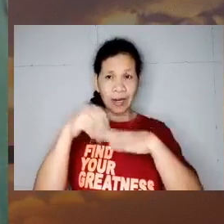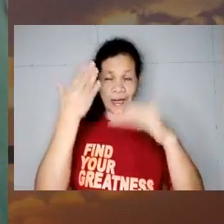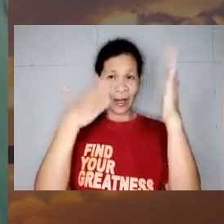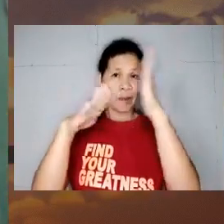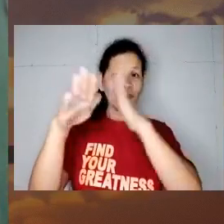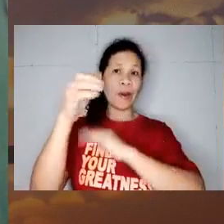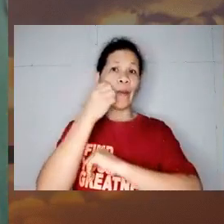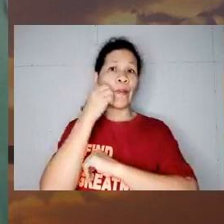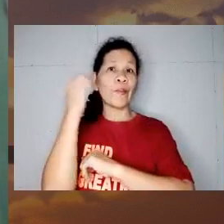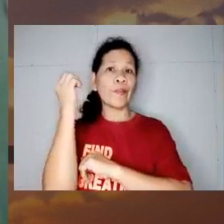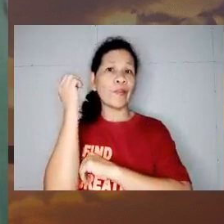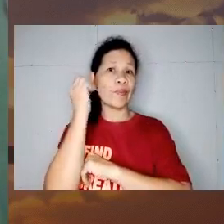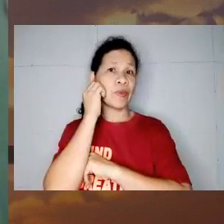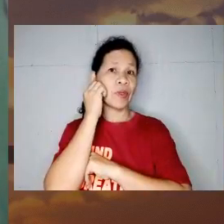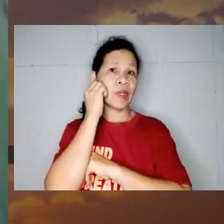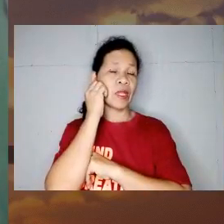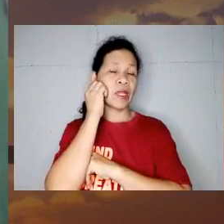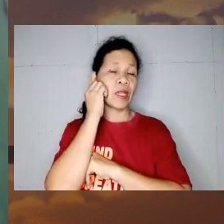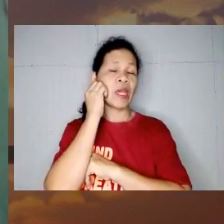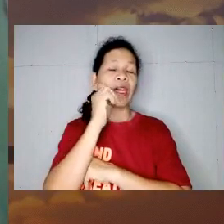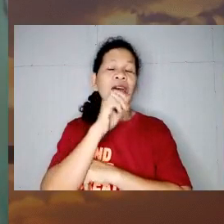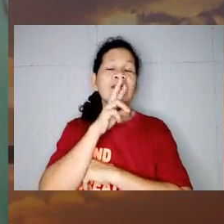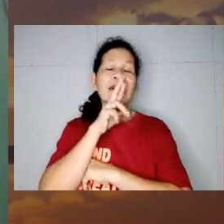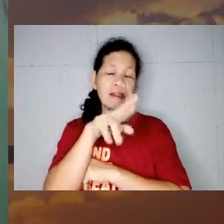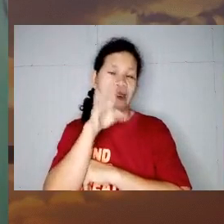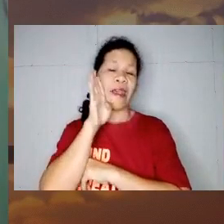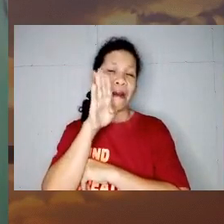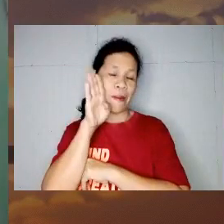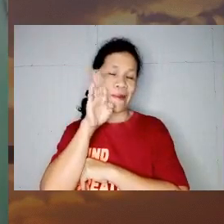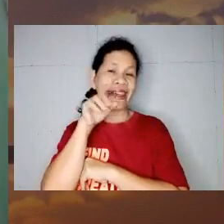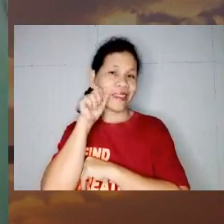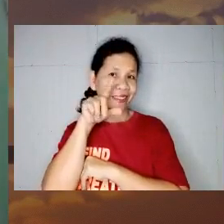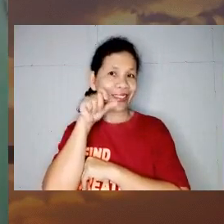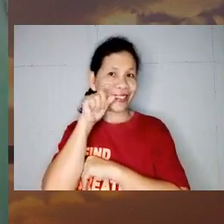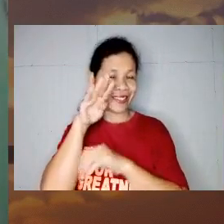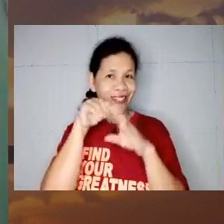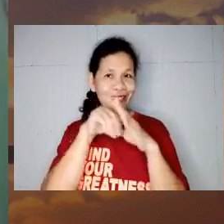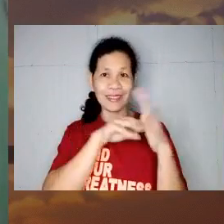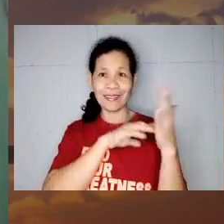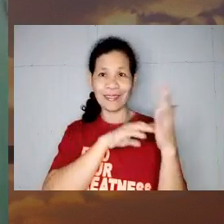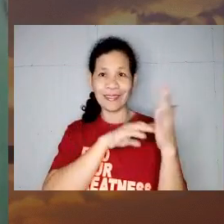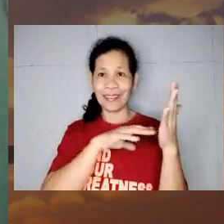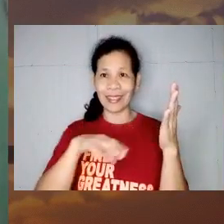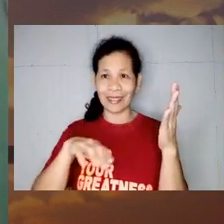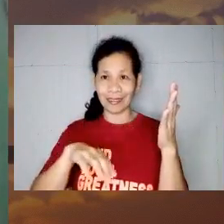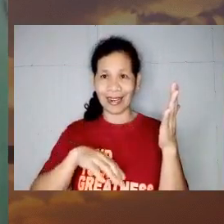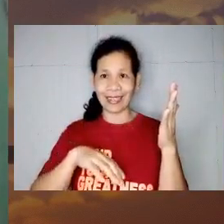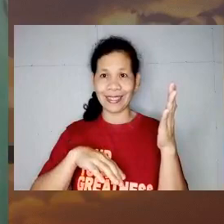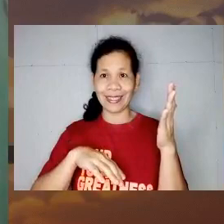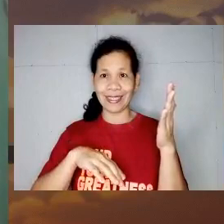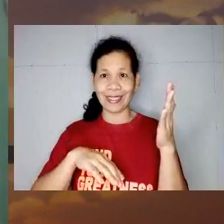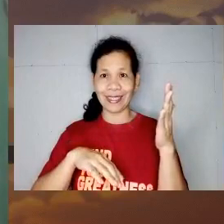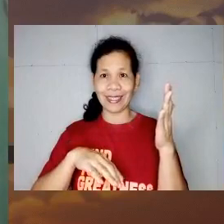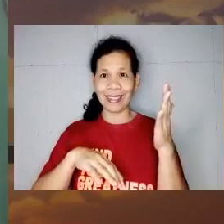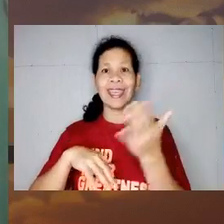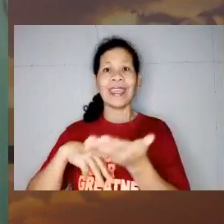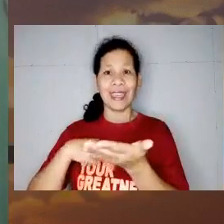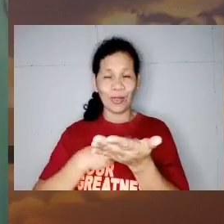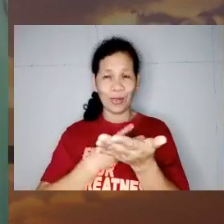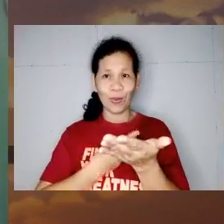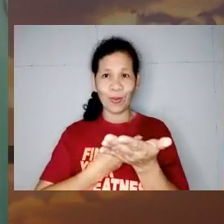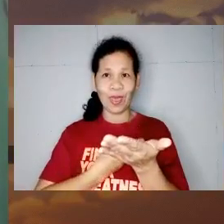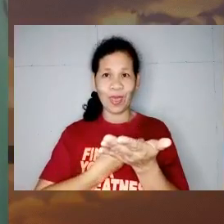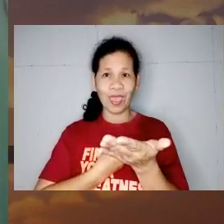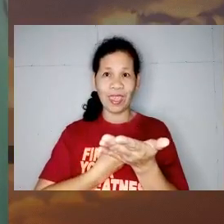mga magkakapatid sa Panginoon. At bilang magkakapatid, ang sinasabi niya